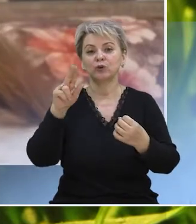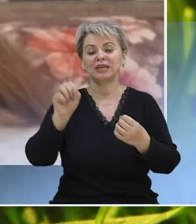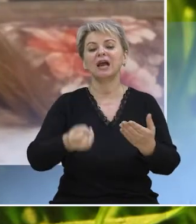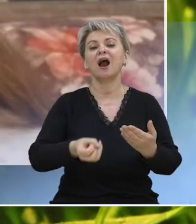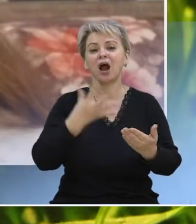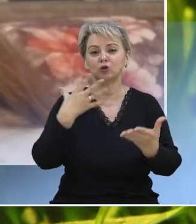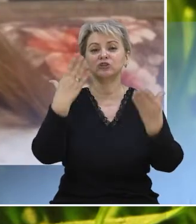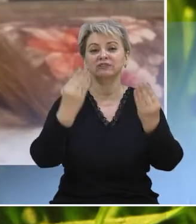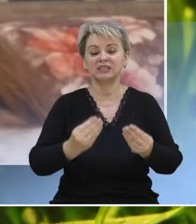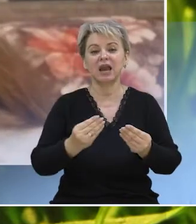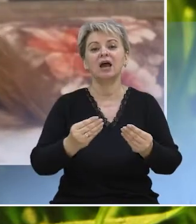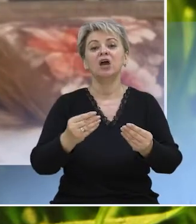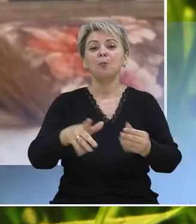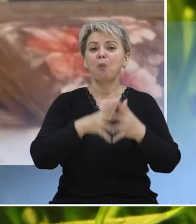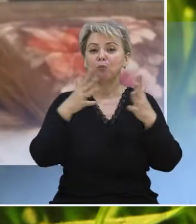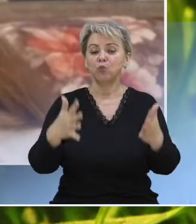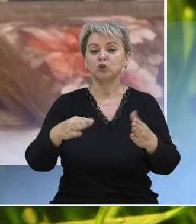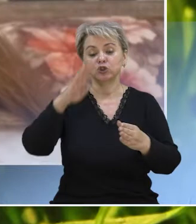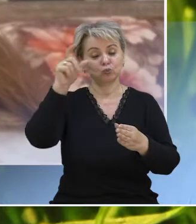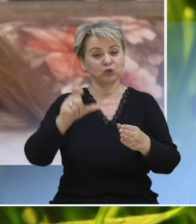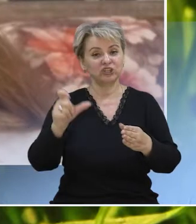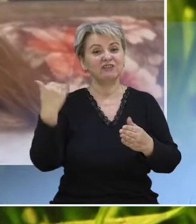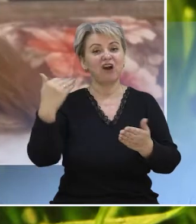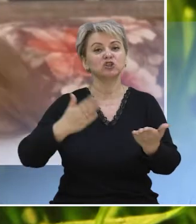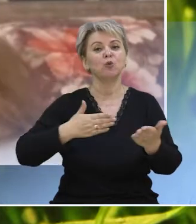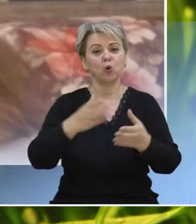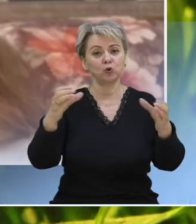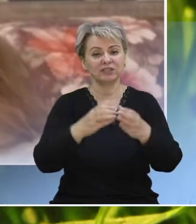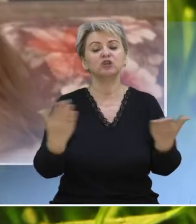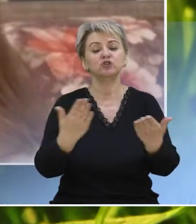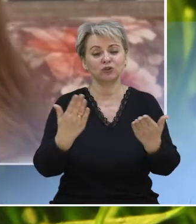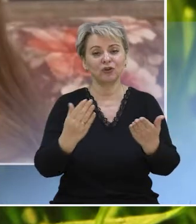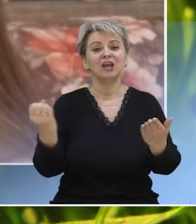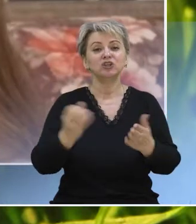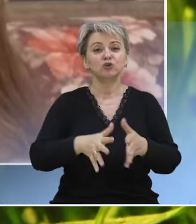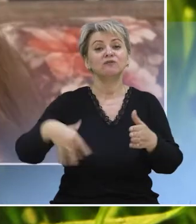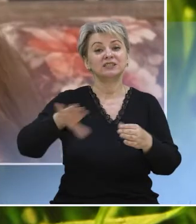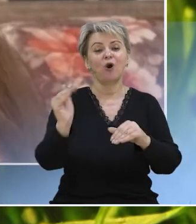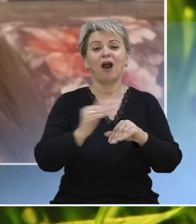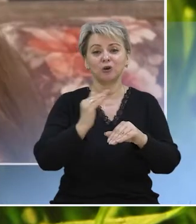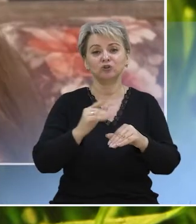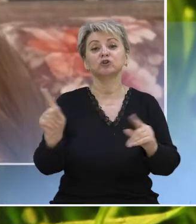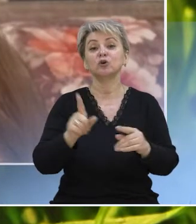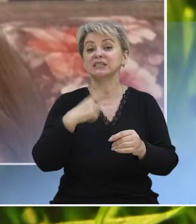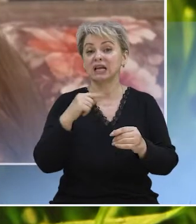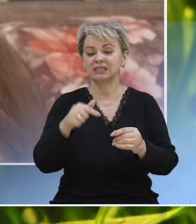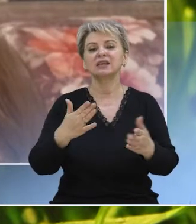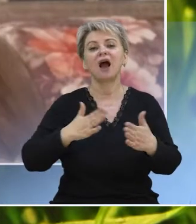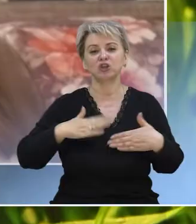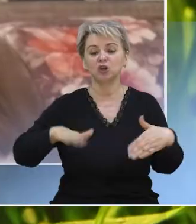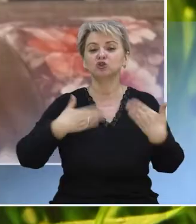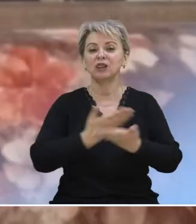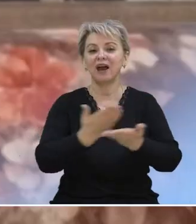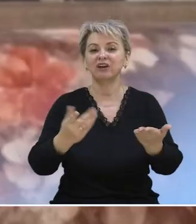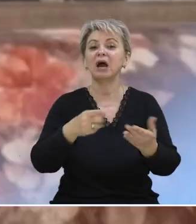Анна Супруненко. Хорошего вам дня, разумеется, побольше мужчин на вашем курсе. Ну и чего еще? Да что еще? Ну всего хорошего, что еще сказать?